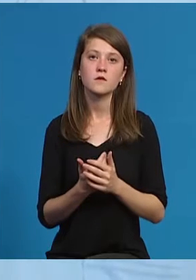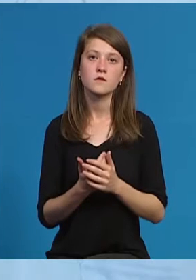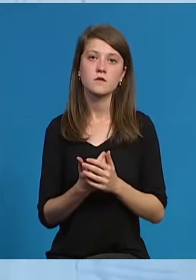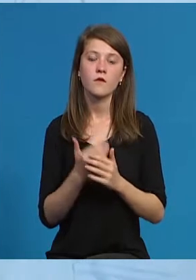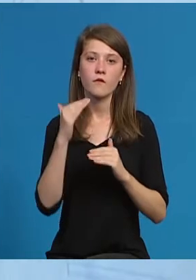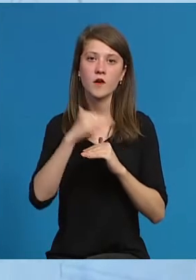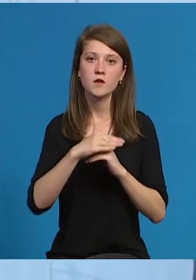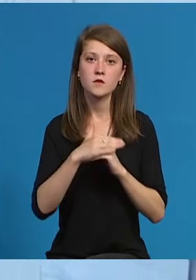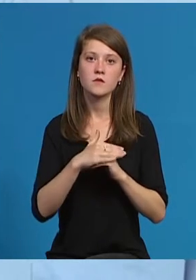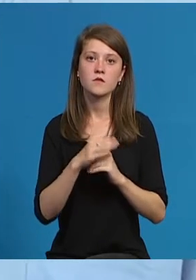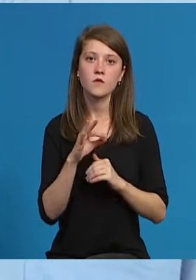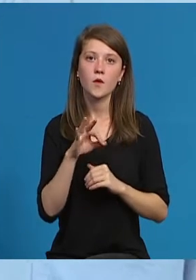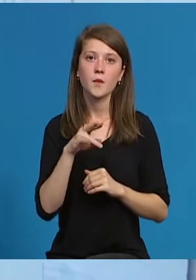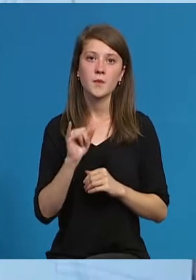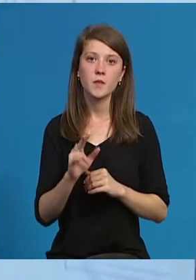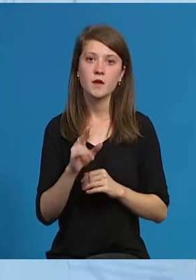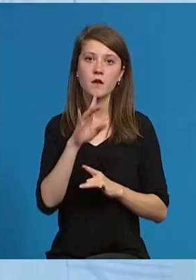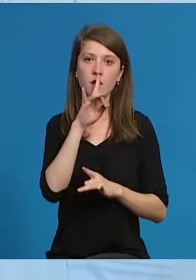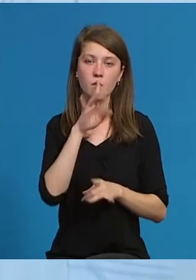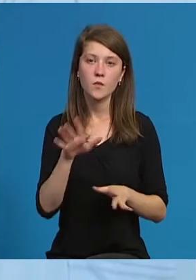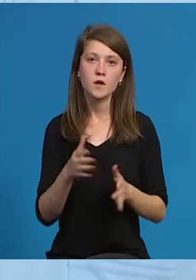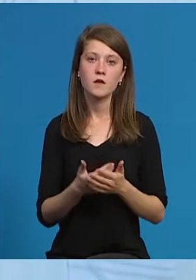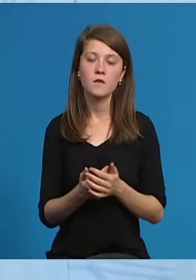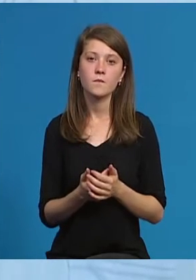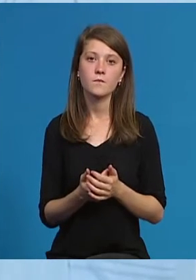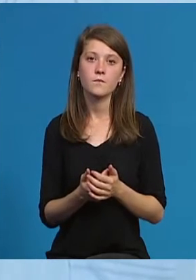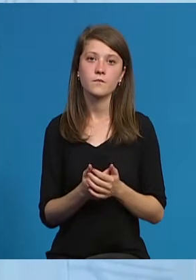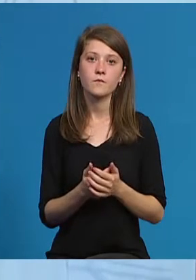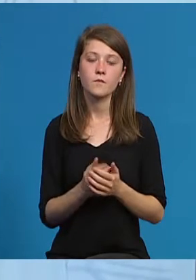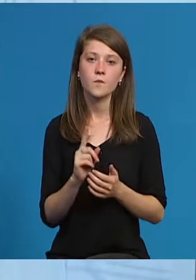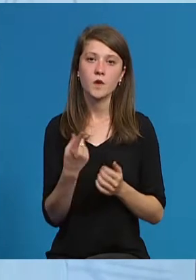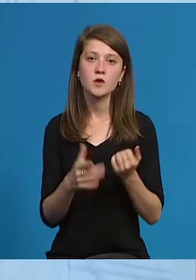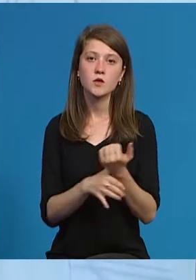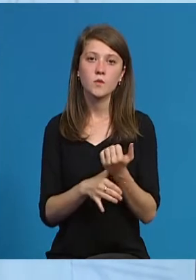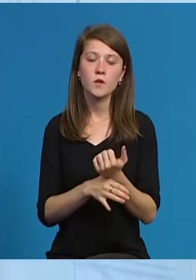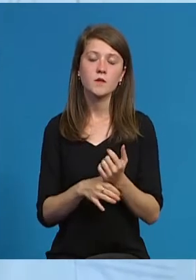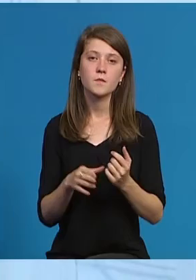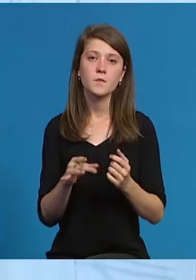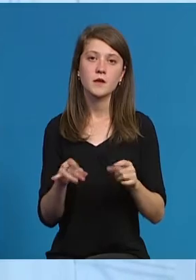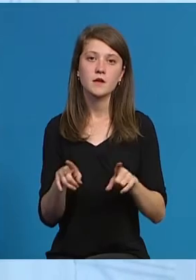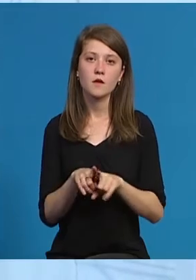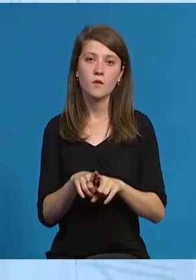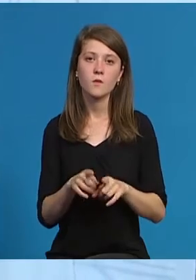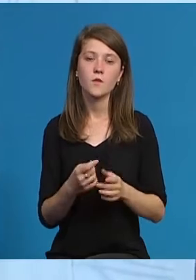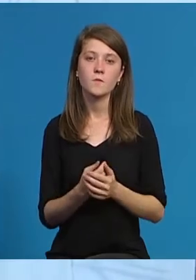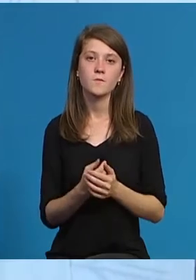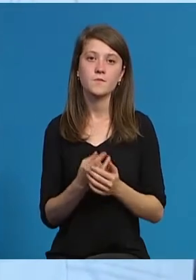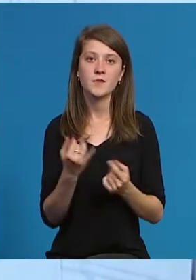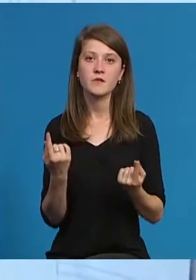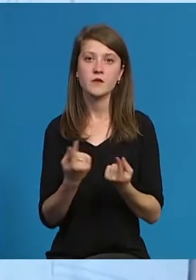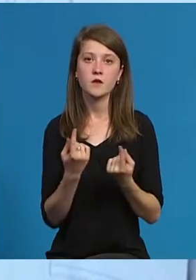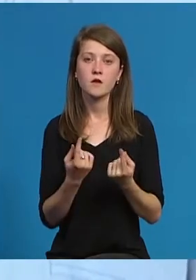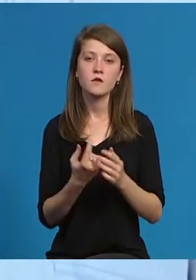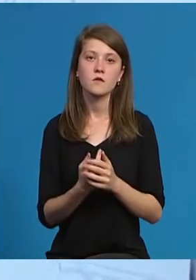доби, то опіка не відбудеться. От, перша допомога при таких опіках, як і при звичайних опіках